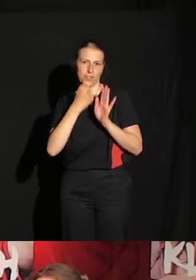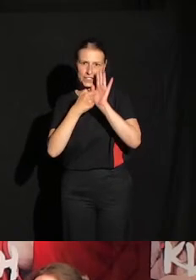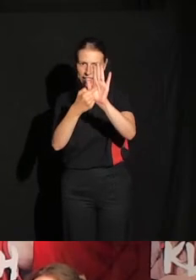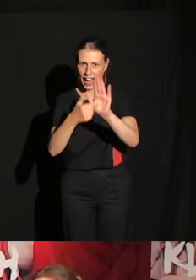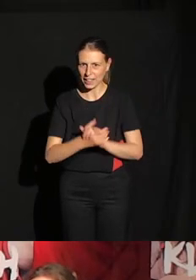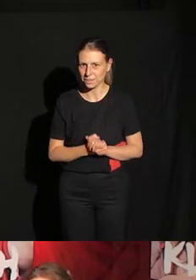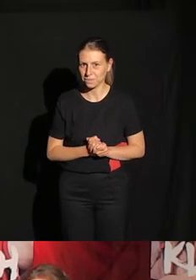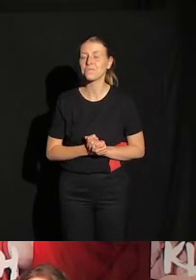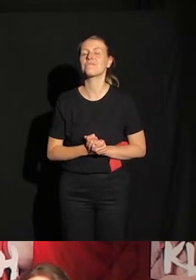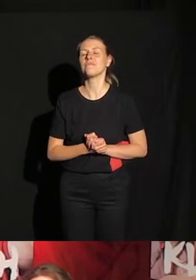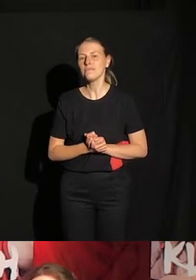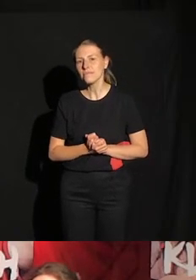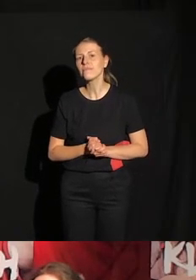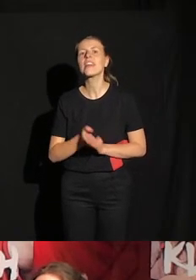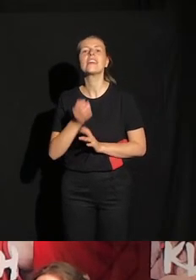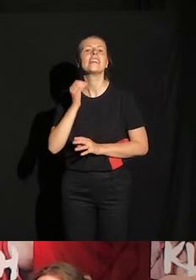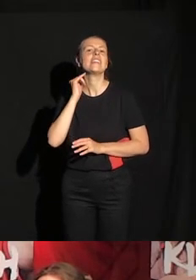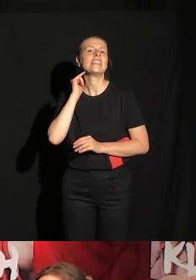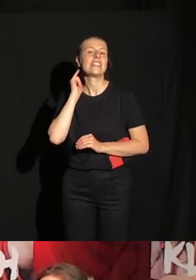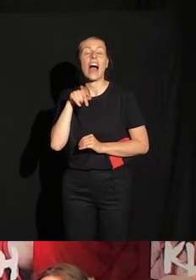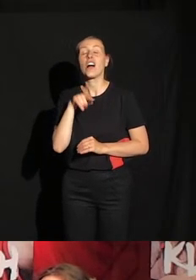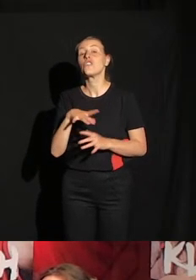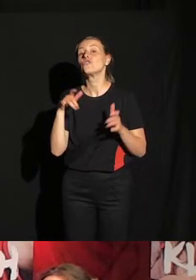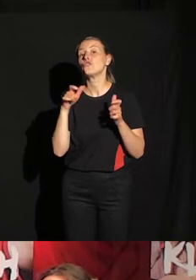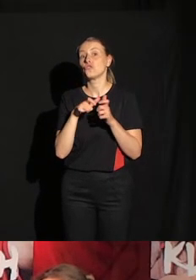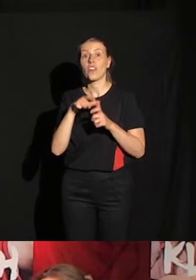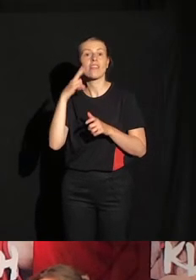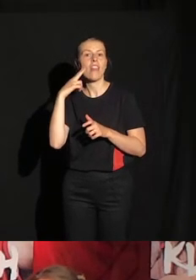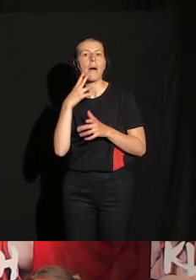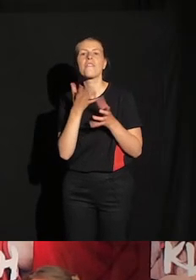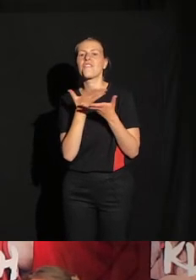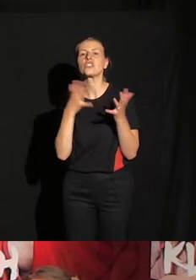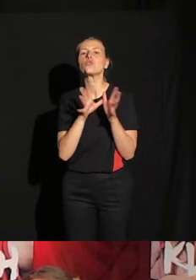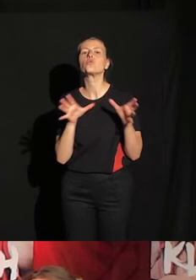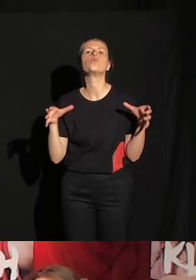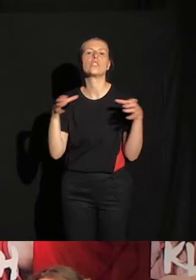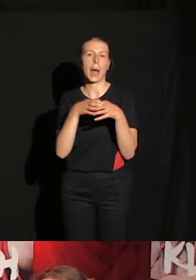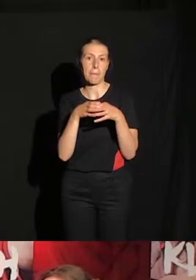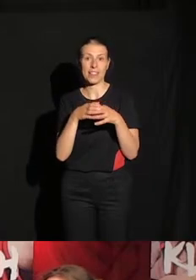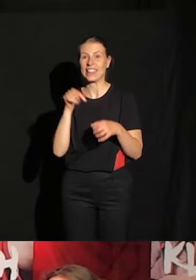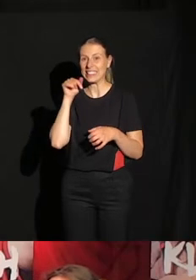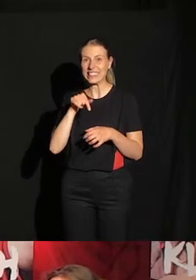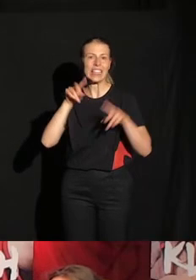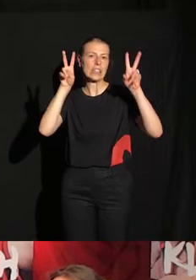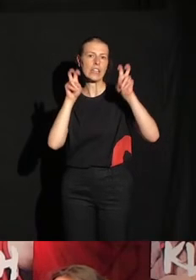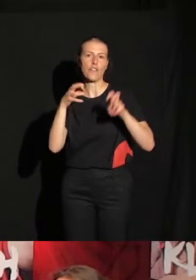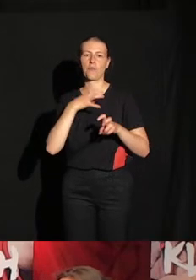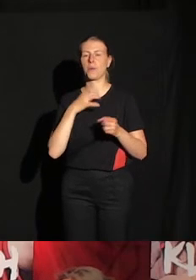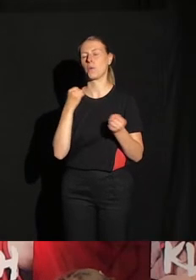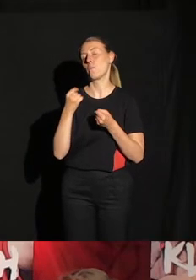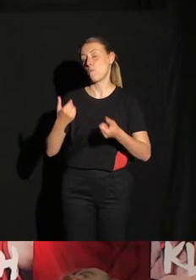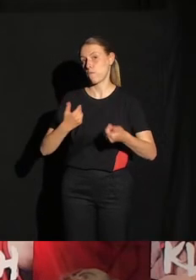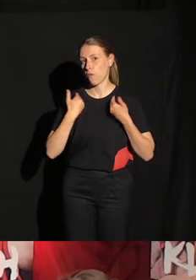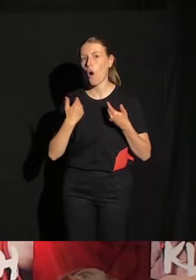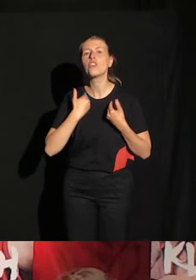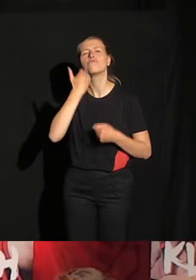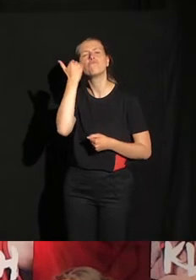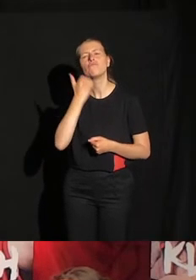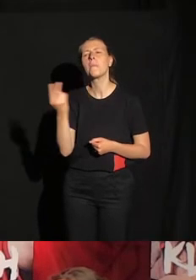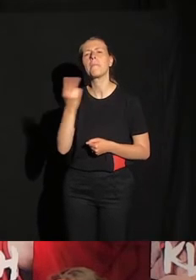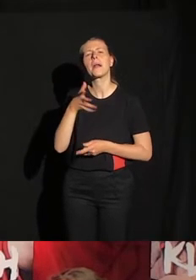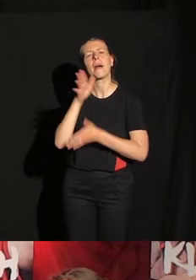gut. Ja, das Stück heißt Zusammen. Ich habe ja schon eben gesagt, dass mich der Titel sehr gefreut hat. Vielleicht könnt ihr erst mal so ein bisschen was zu dem